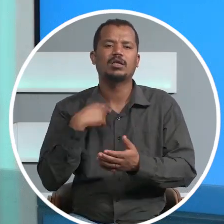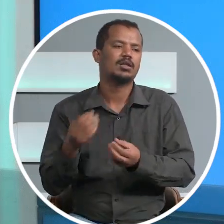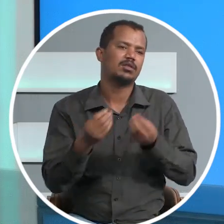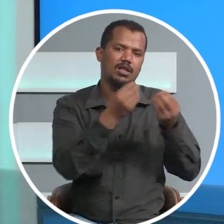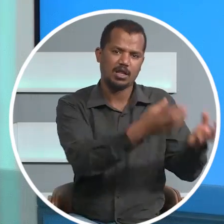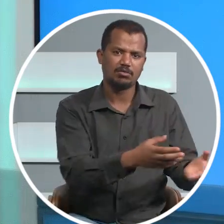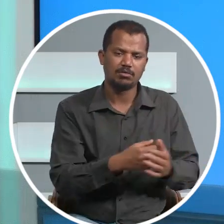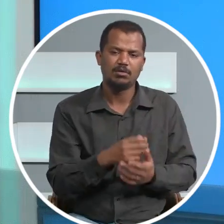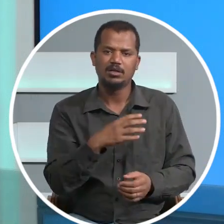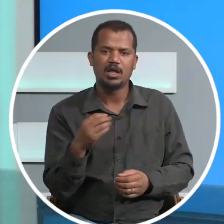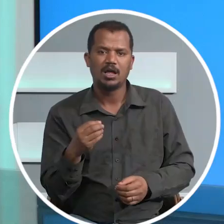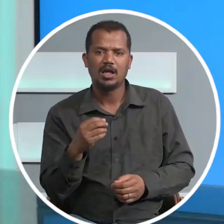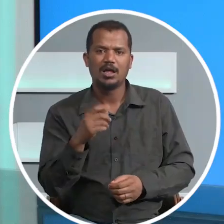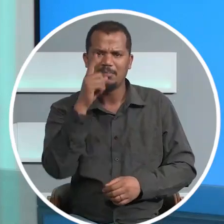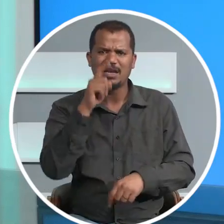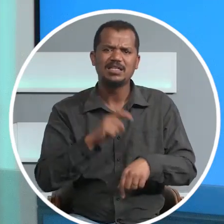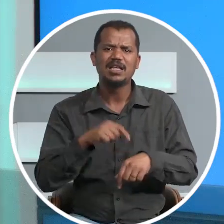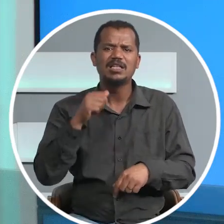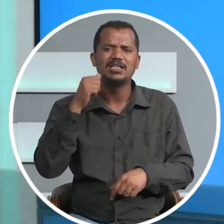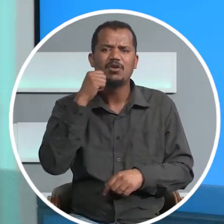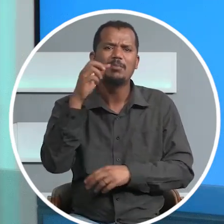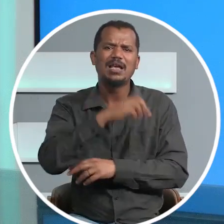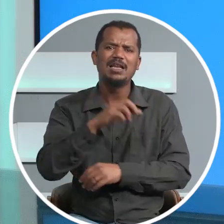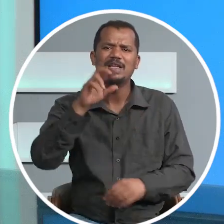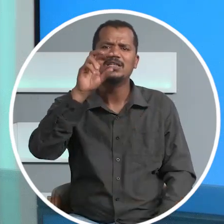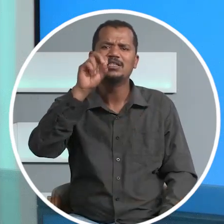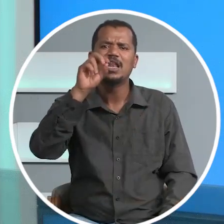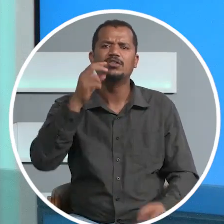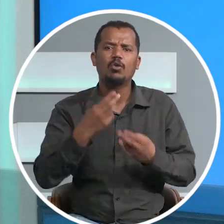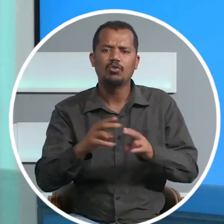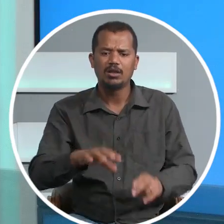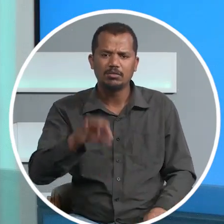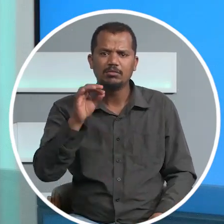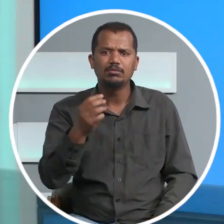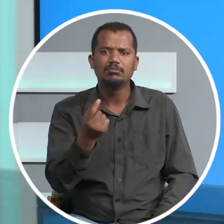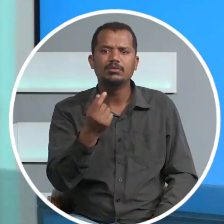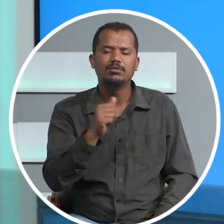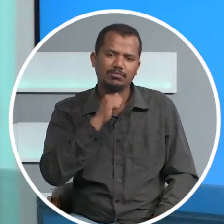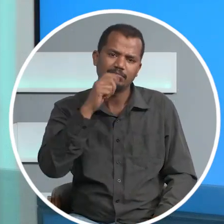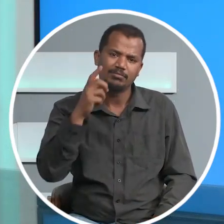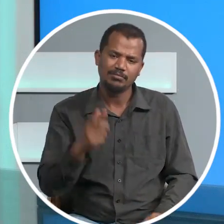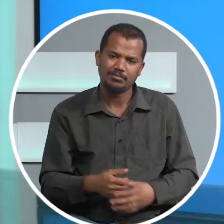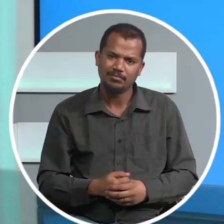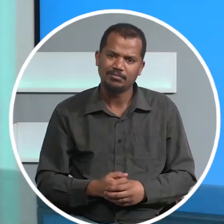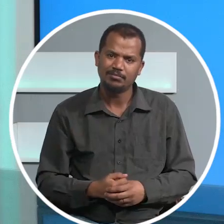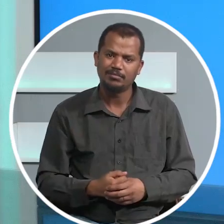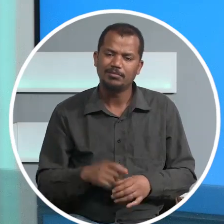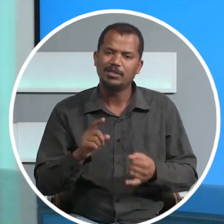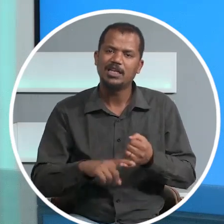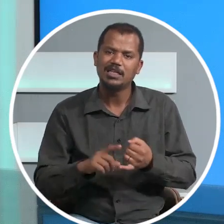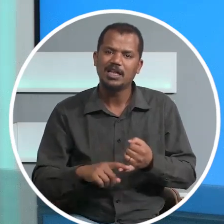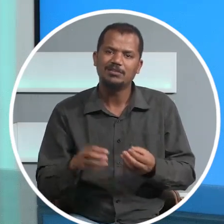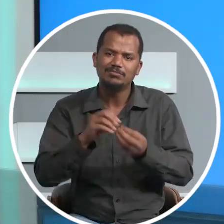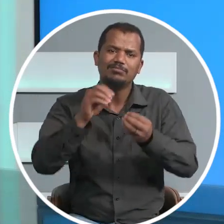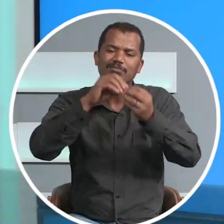ገዛንላቸውና ሰጣናቸው እና በአንድ ጊዜ ሴትየው በቀን እንደው 30 ዶሮ እንቁላል ሲያገኙ ብር በብሩ ነው እና